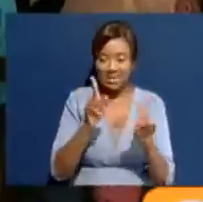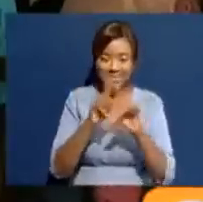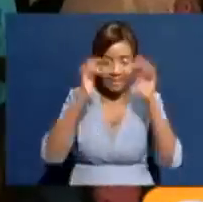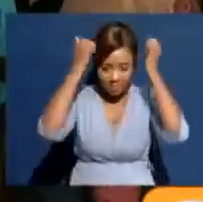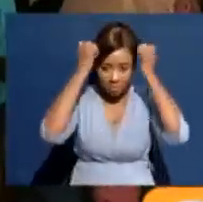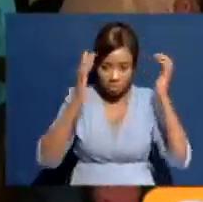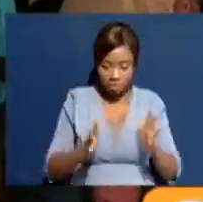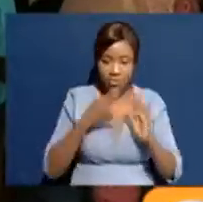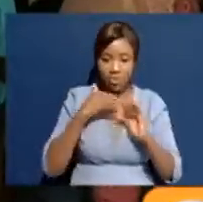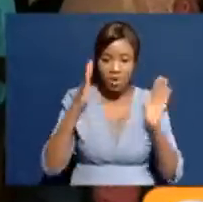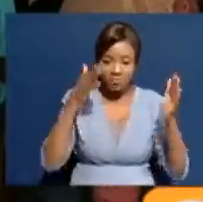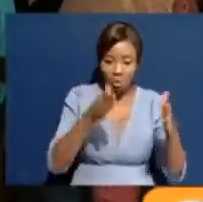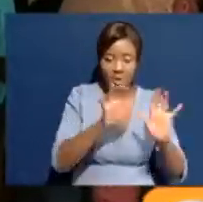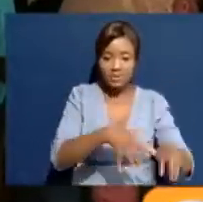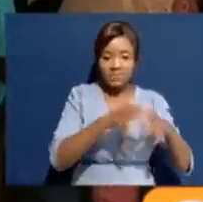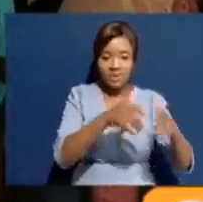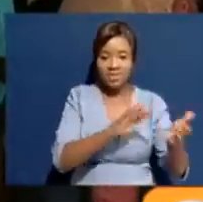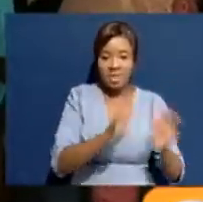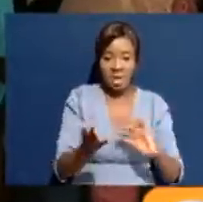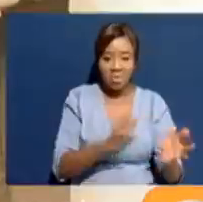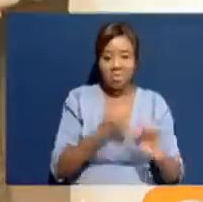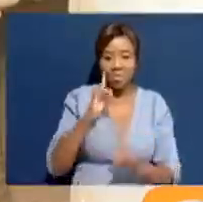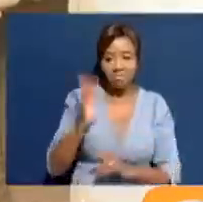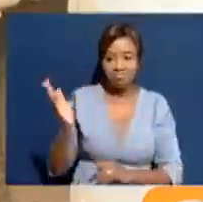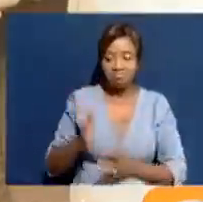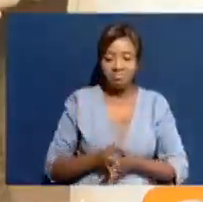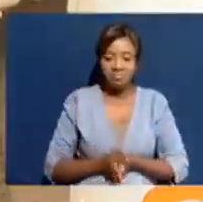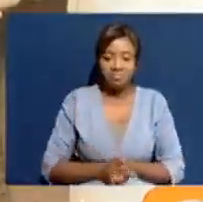wanafunzi wanaotaka kujifunza kuhusu kilimo mamboleo.